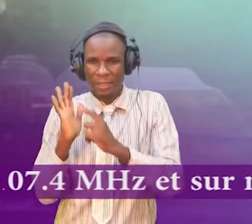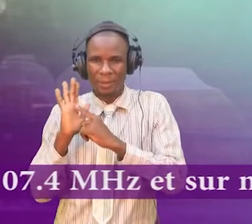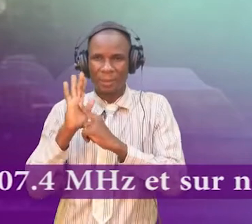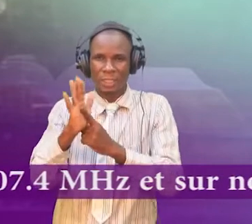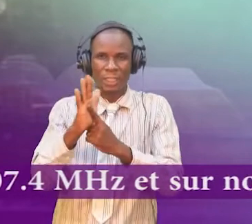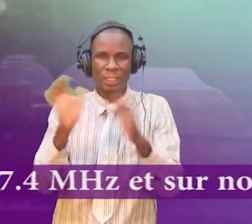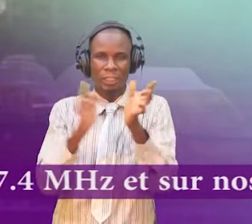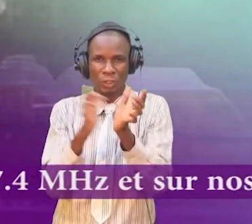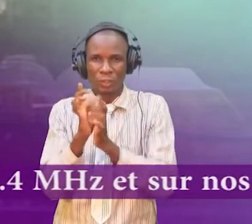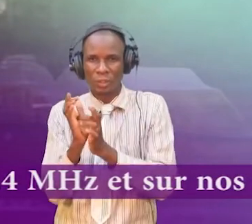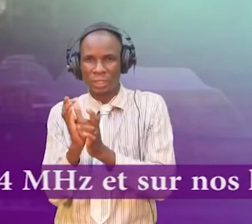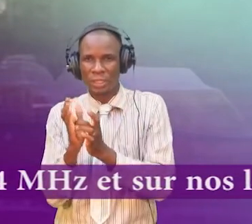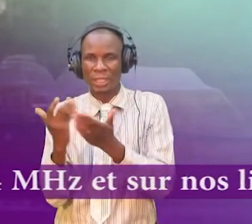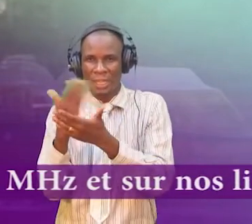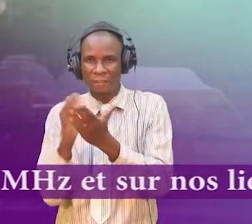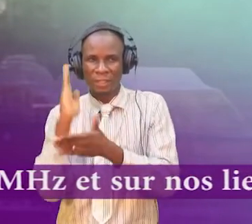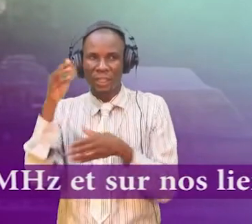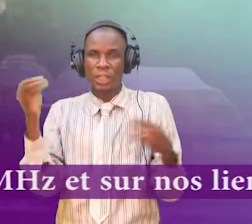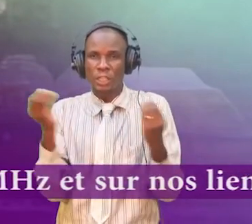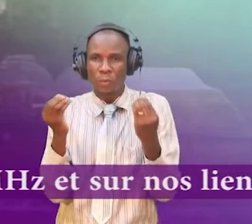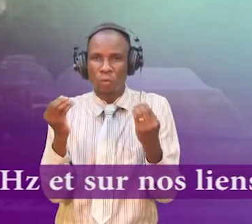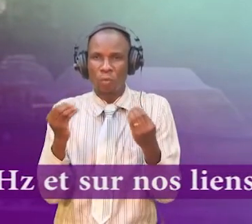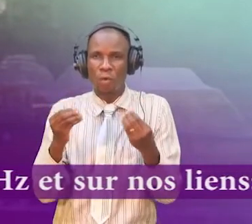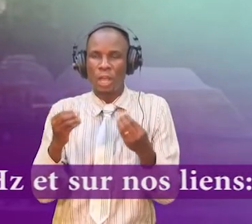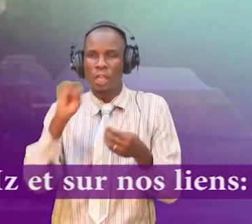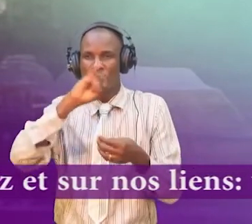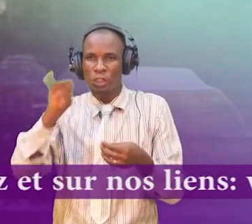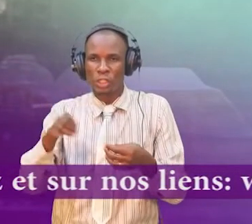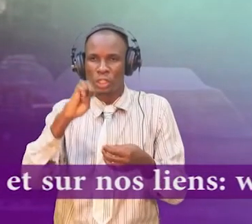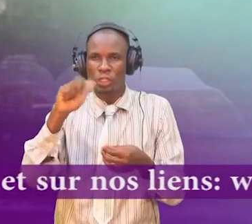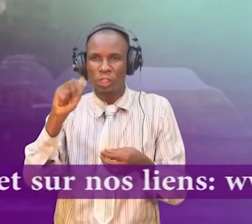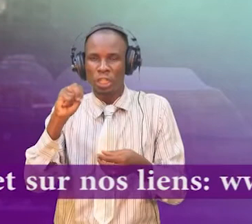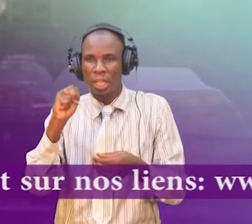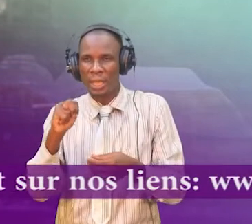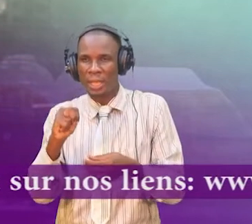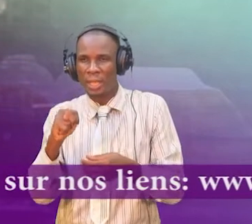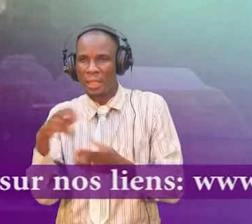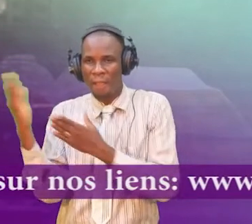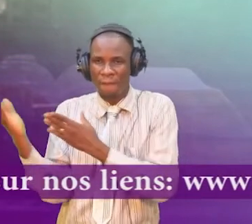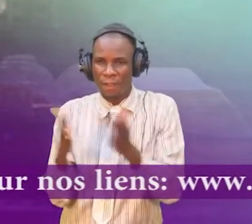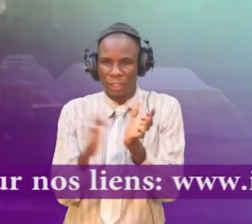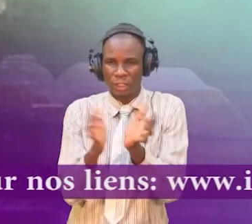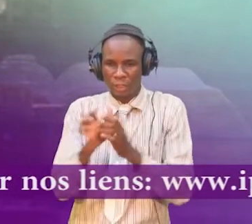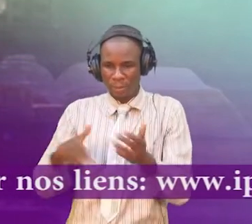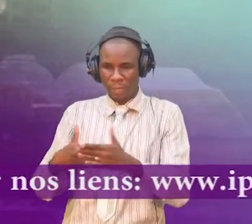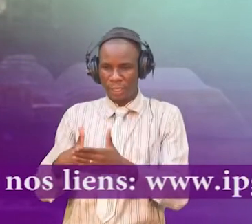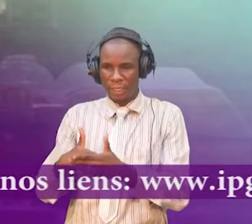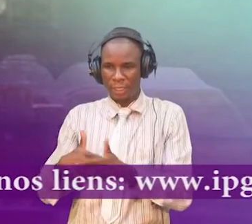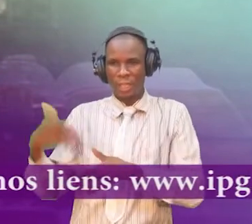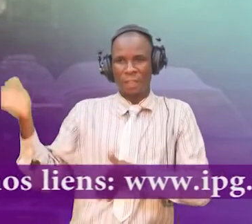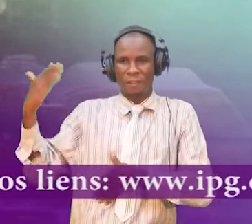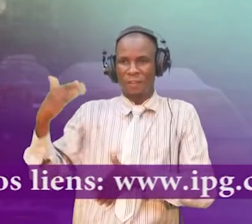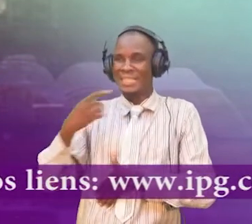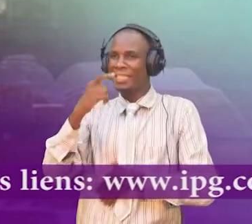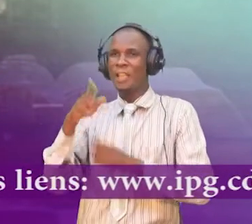Toko kiko za labalongi koleka, na kotia kondima na biso, na makila maima sopana kipona masumu na biso.